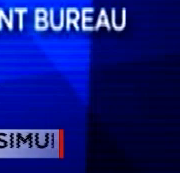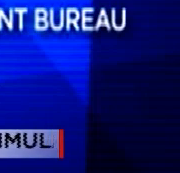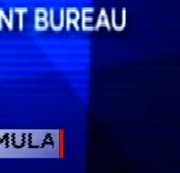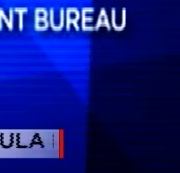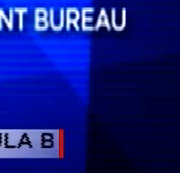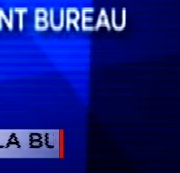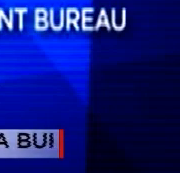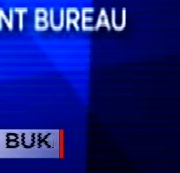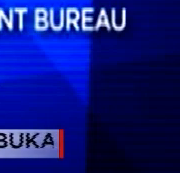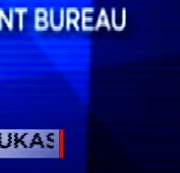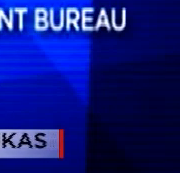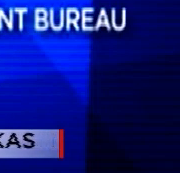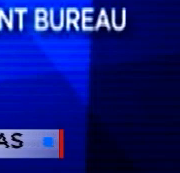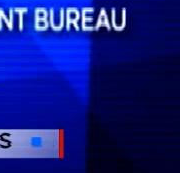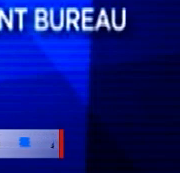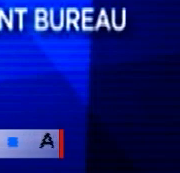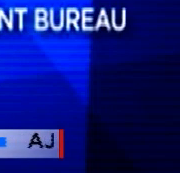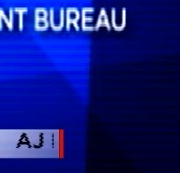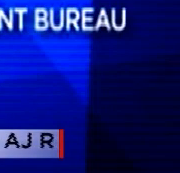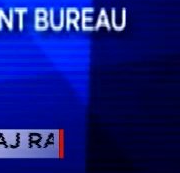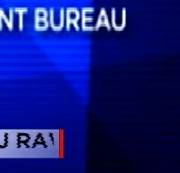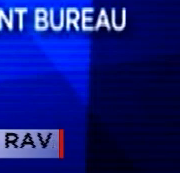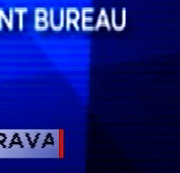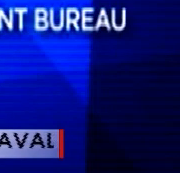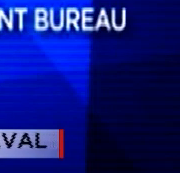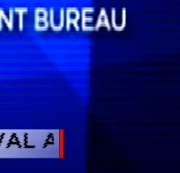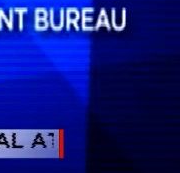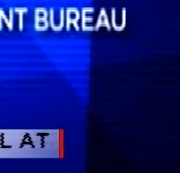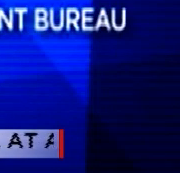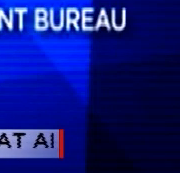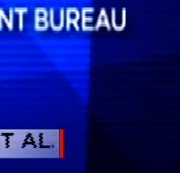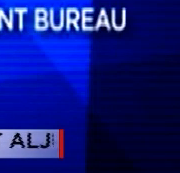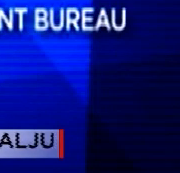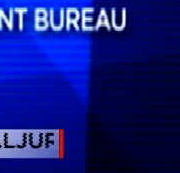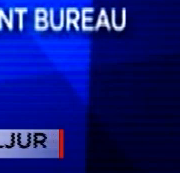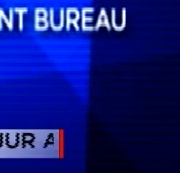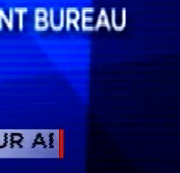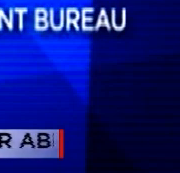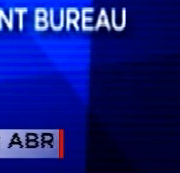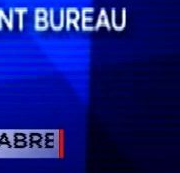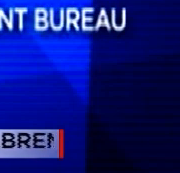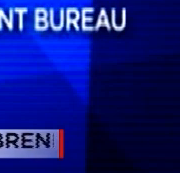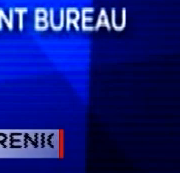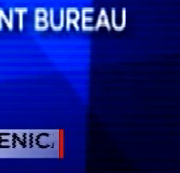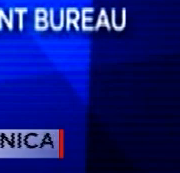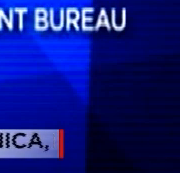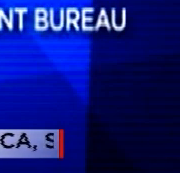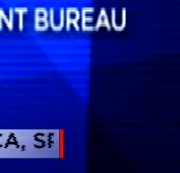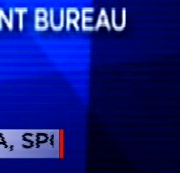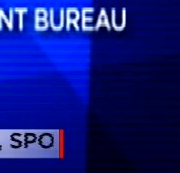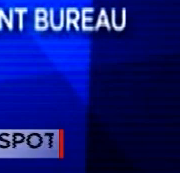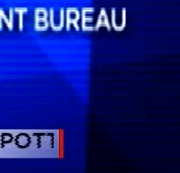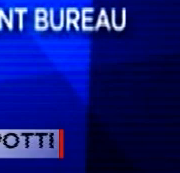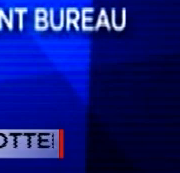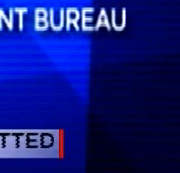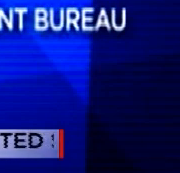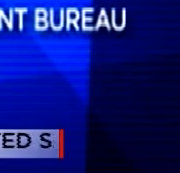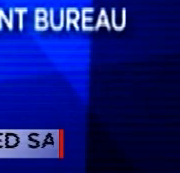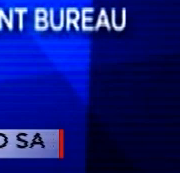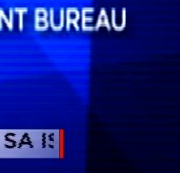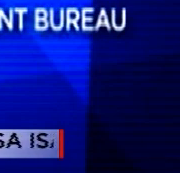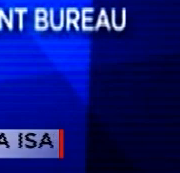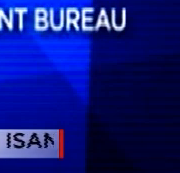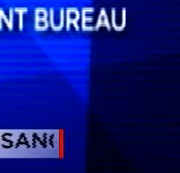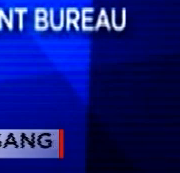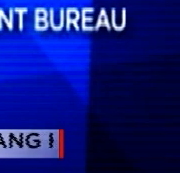ang supply side. Unang-una, nagkaproblema po tayo sa Libya at sa gulo ng Kazakhstan. Libya